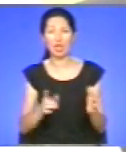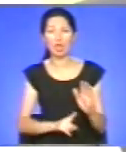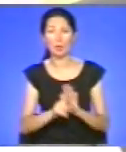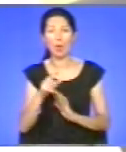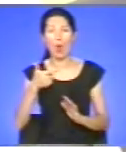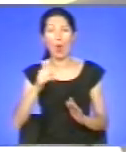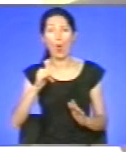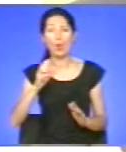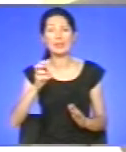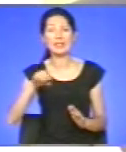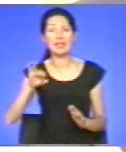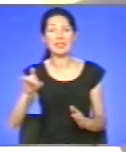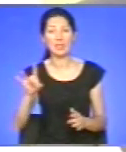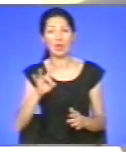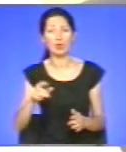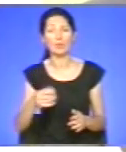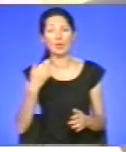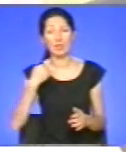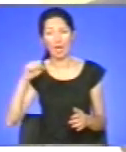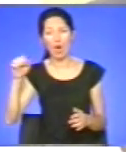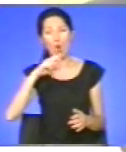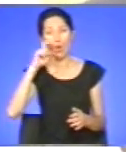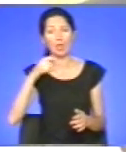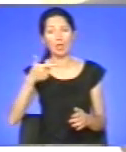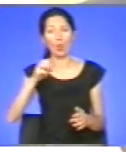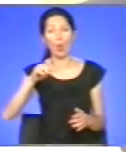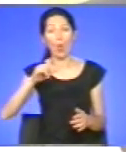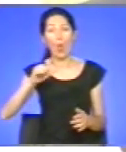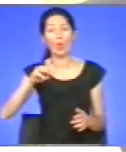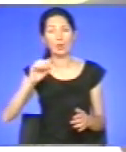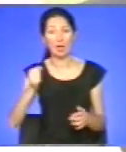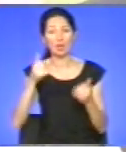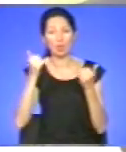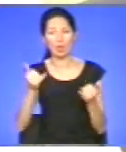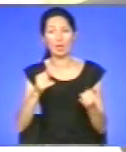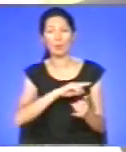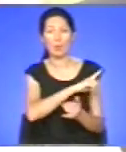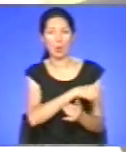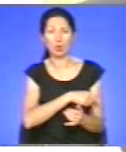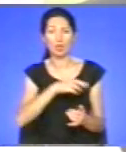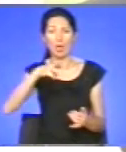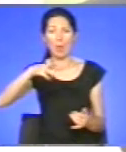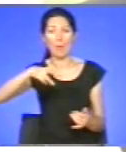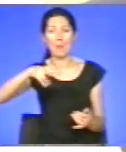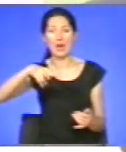Сятинському районі з Героєм України Гутою Іваном Миколаївичем сучасного потужного млина, який буде